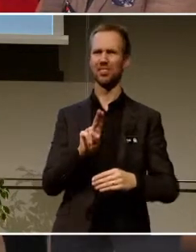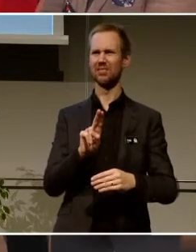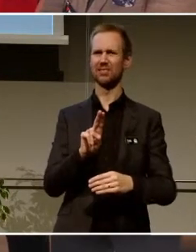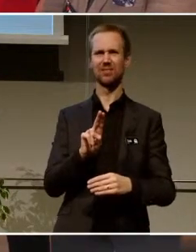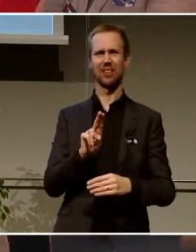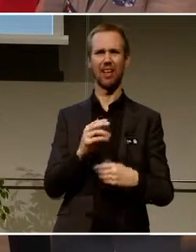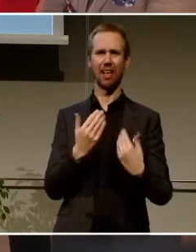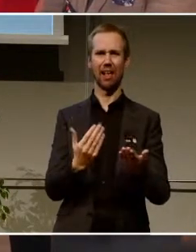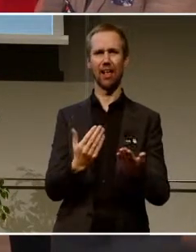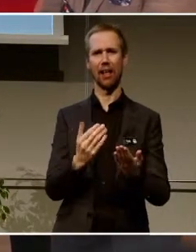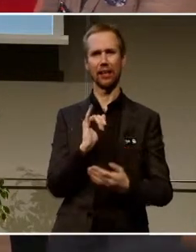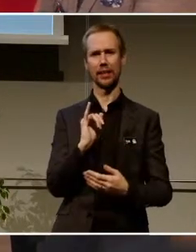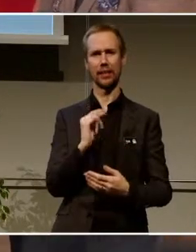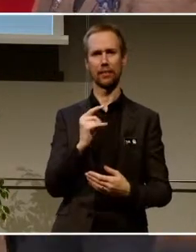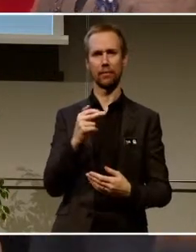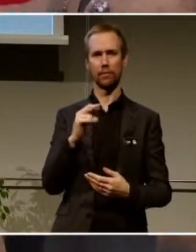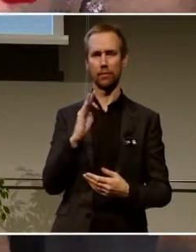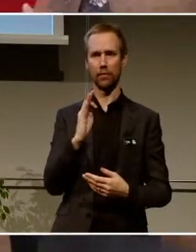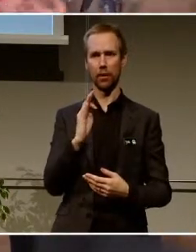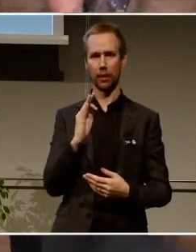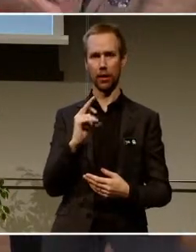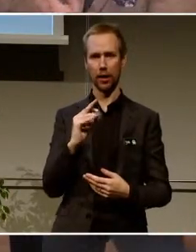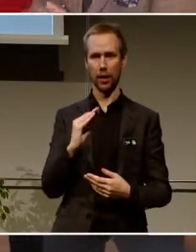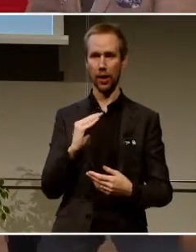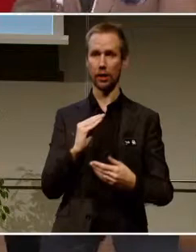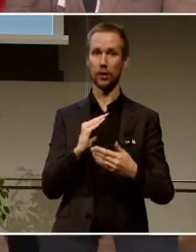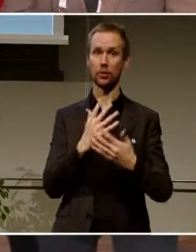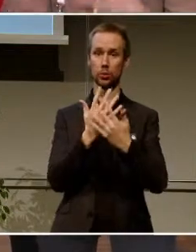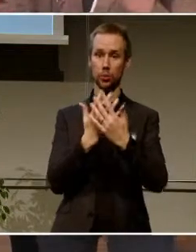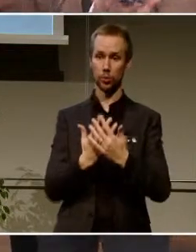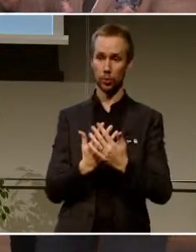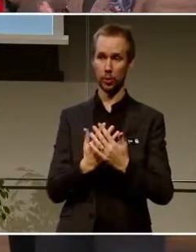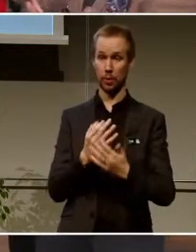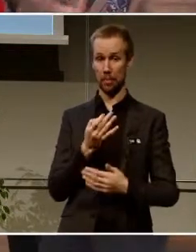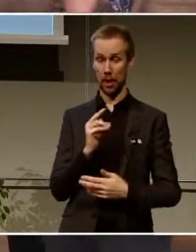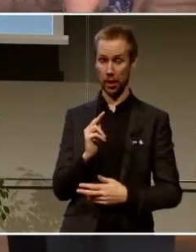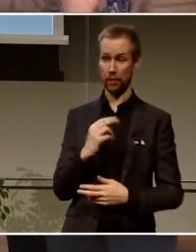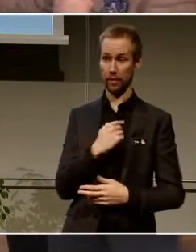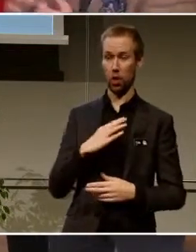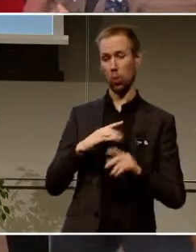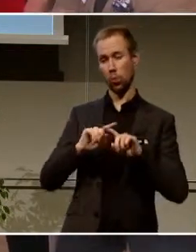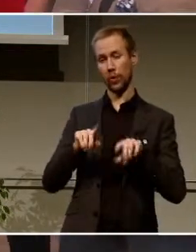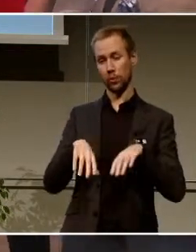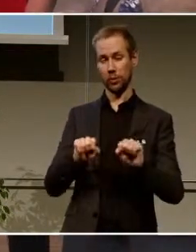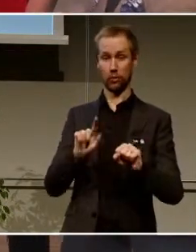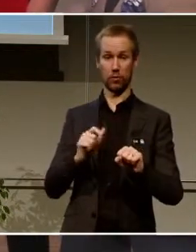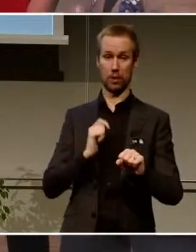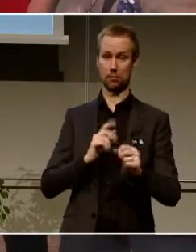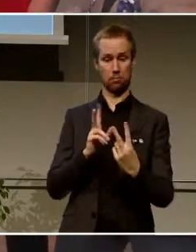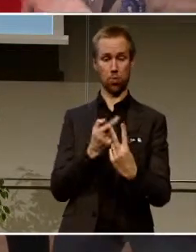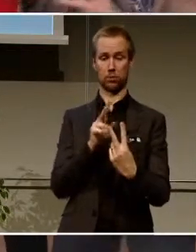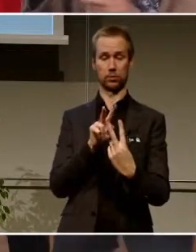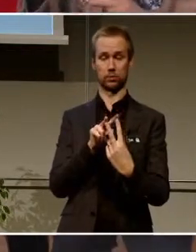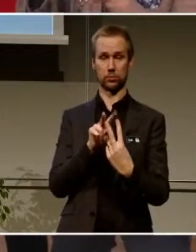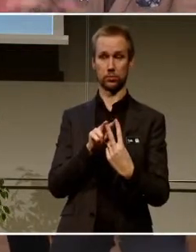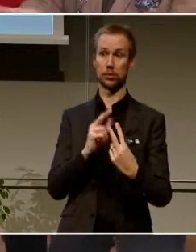göra. Mm. Vad tänker du, Per? Ja, men för min, vi har lite olika uppdrag. Men för min del tror jag ju både och. Men det som är det intressanta